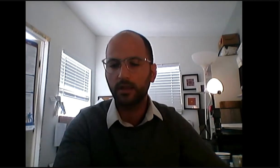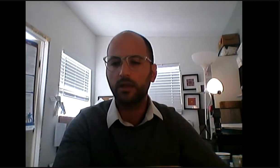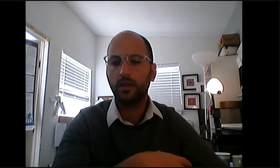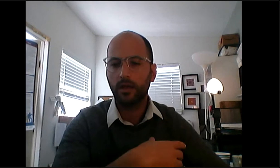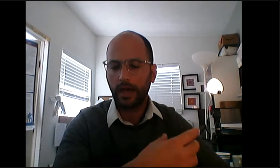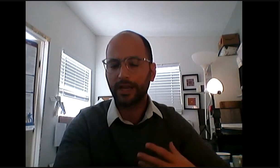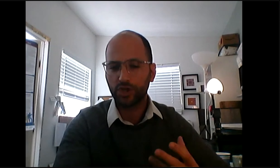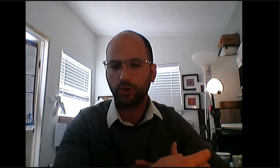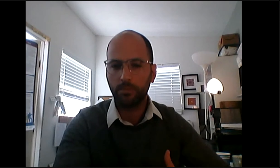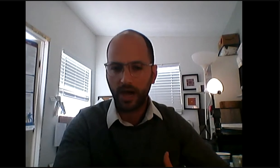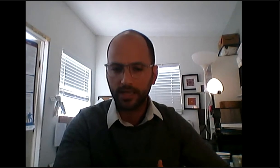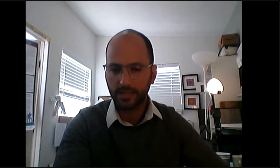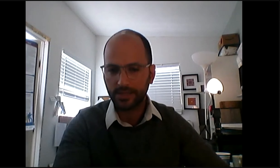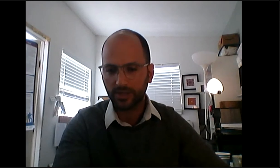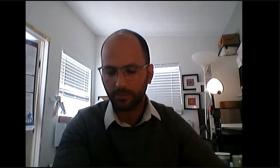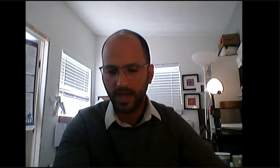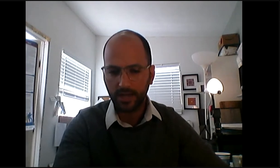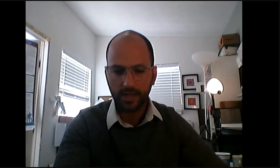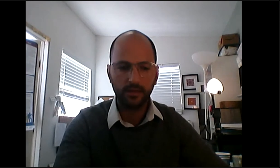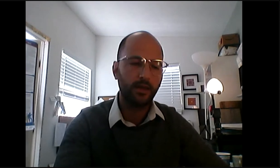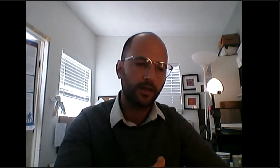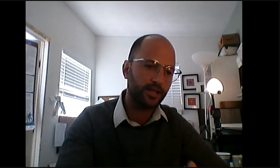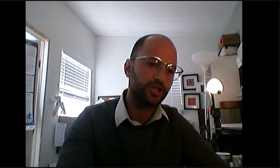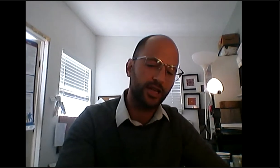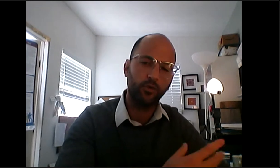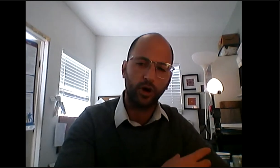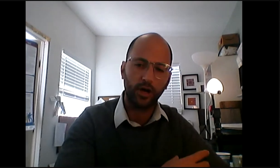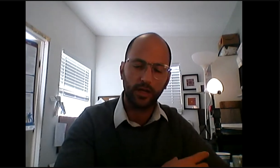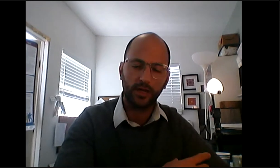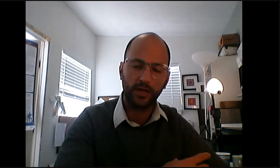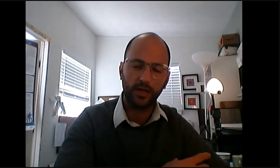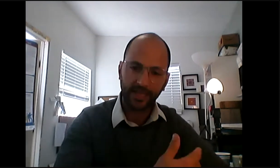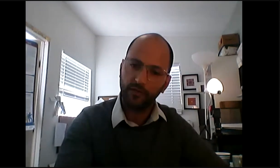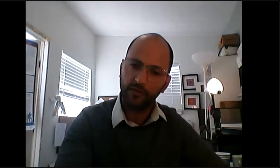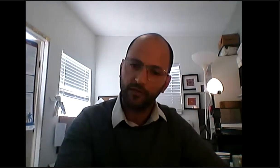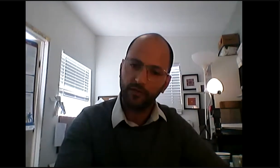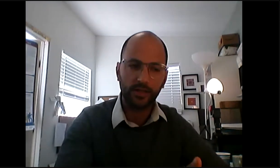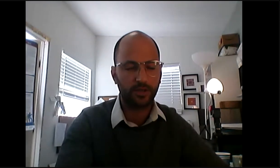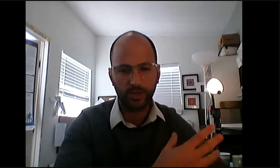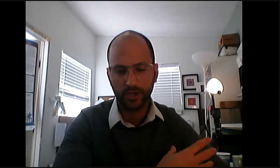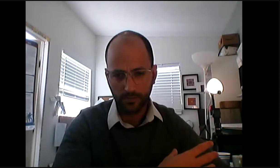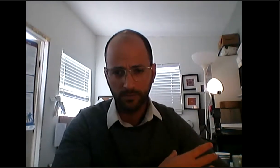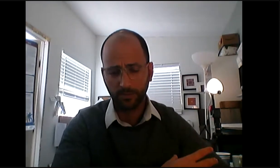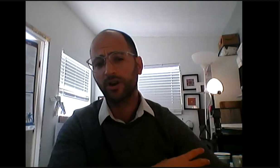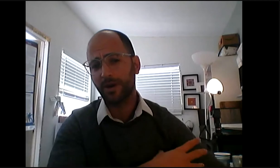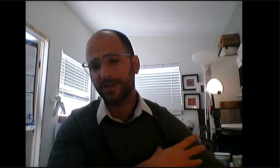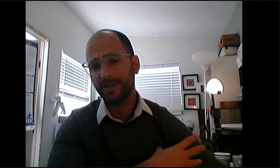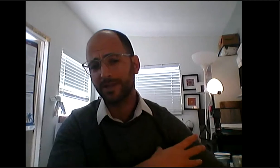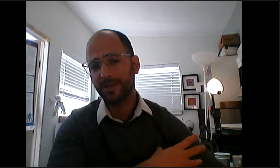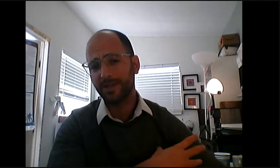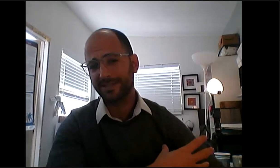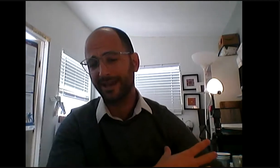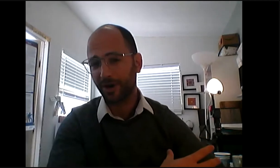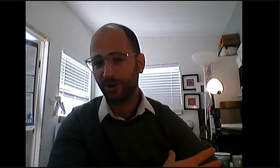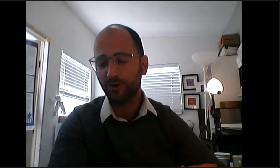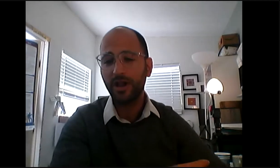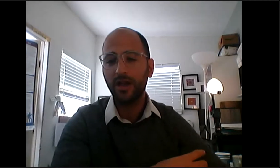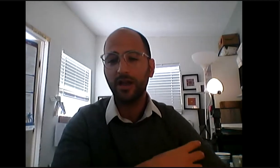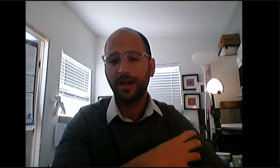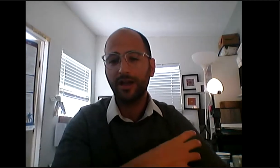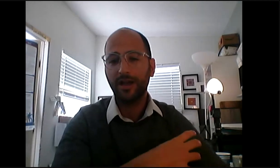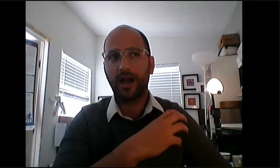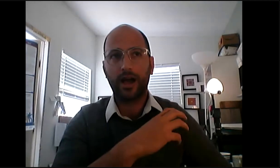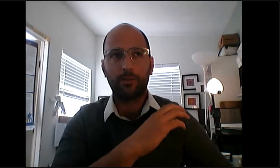נעבור ביחד על השיעורי בית, נעשה אותם ביחד, כדי שנהיה מוכנים, נתחיל לפחות, כדי שבשיעור הבא זה יהיה גם